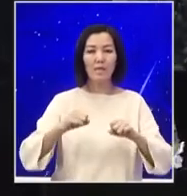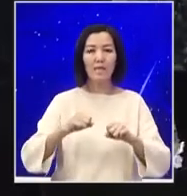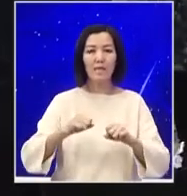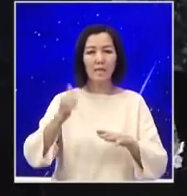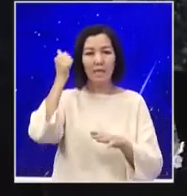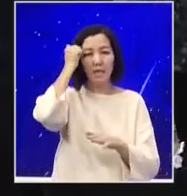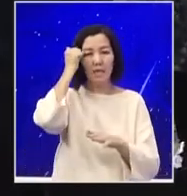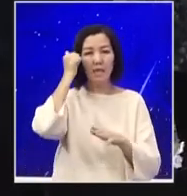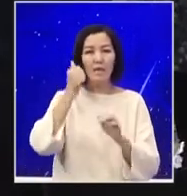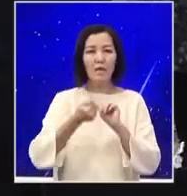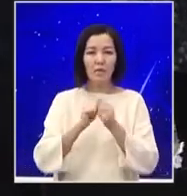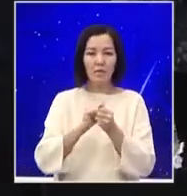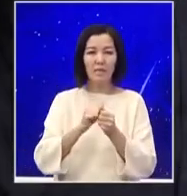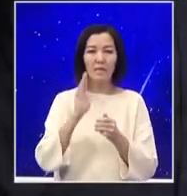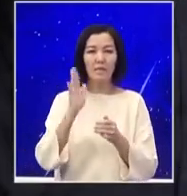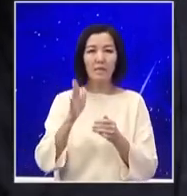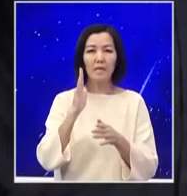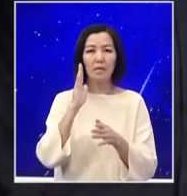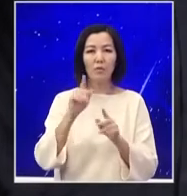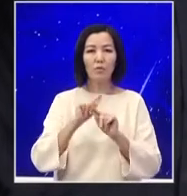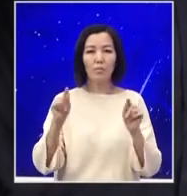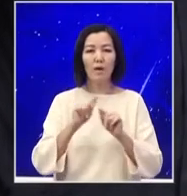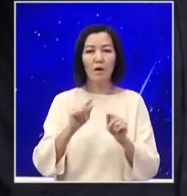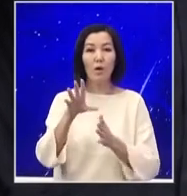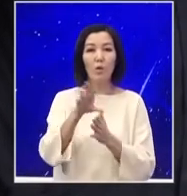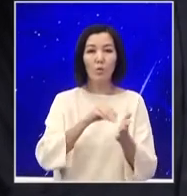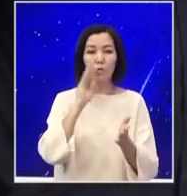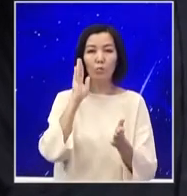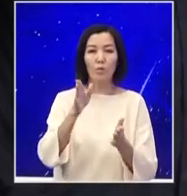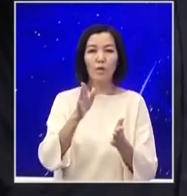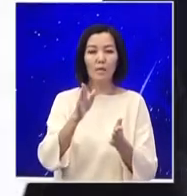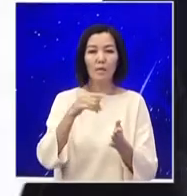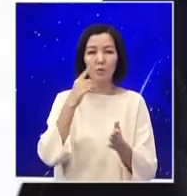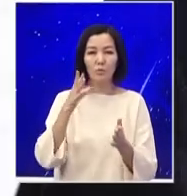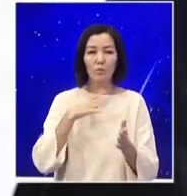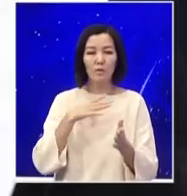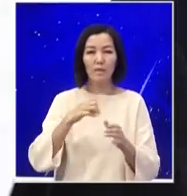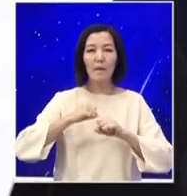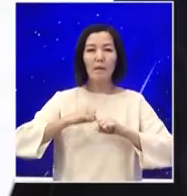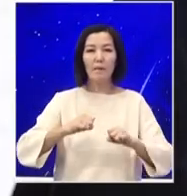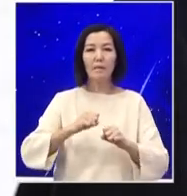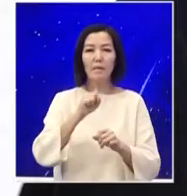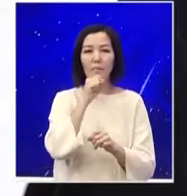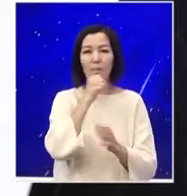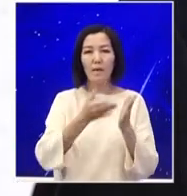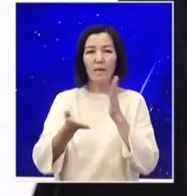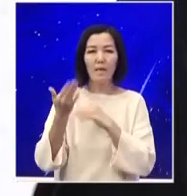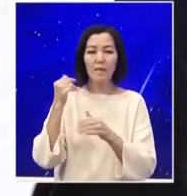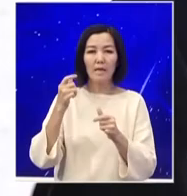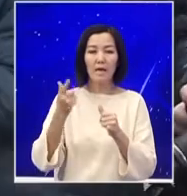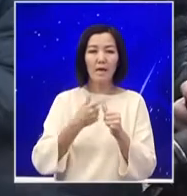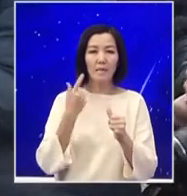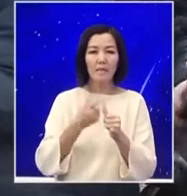олардың ерліктері мен жадында сақталатыны келешек ұрпаққа үлгі болатындығы тұрғысында сөз өрбіді. Батыр бабалардың